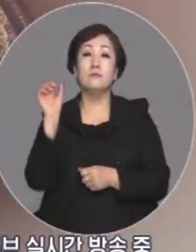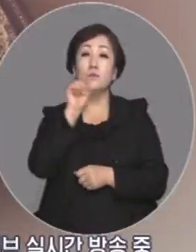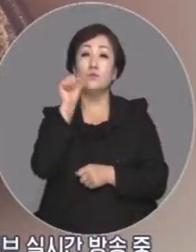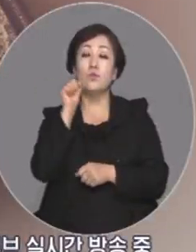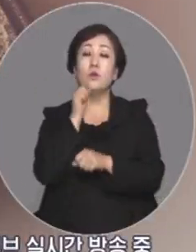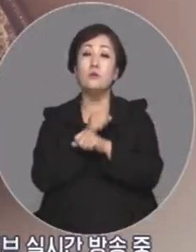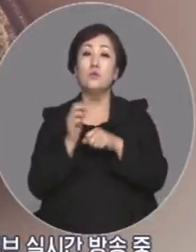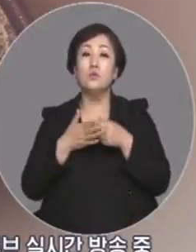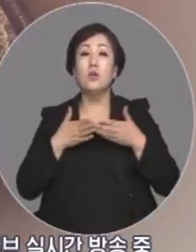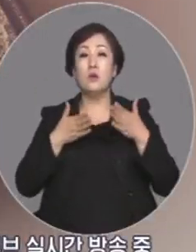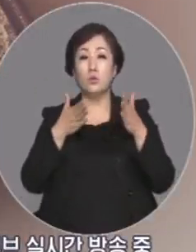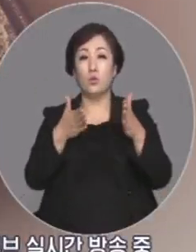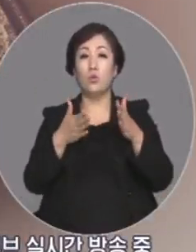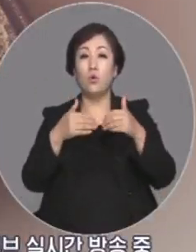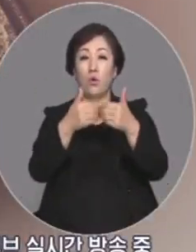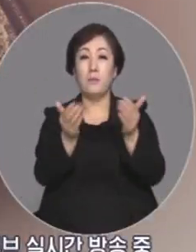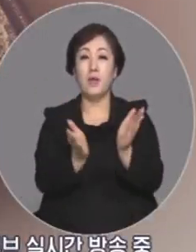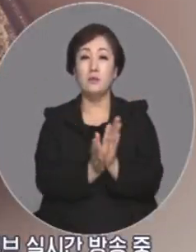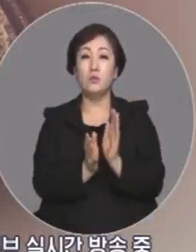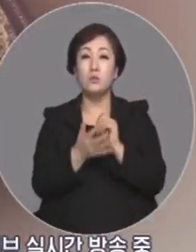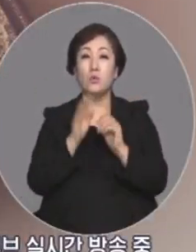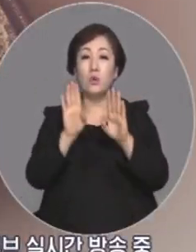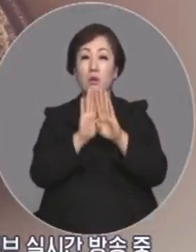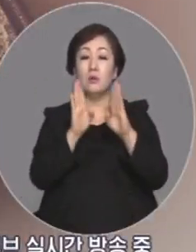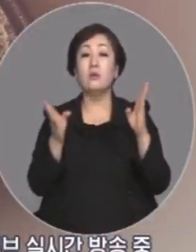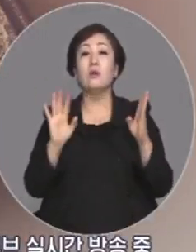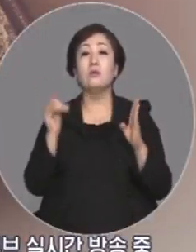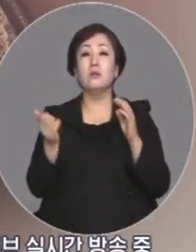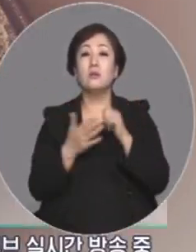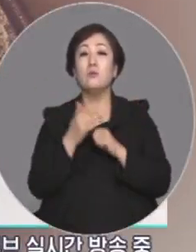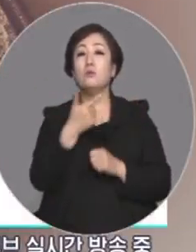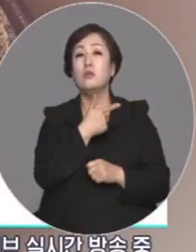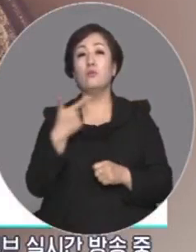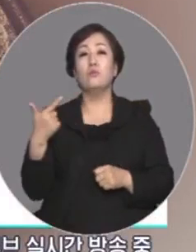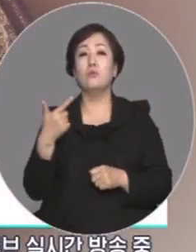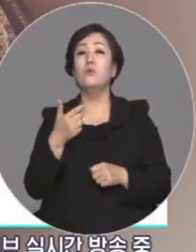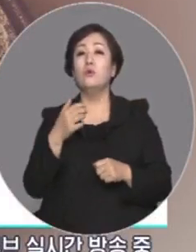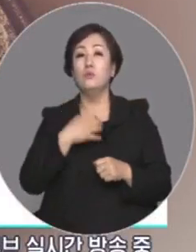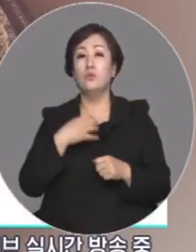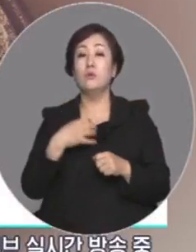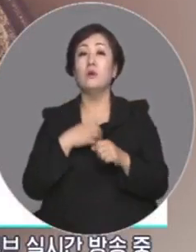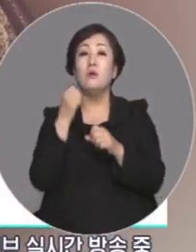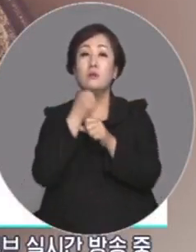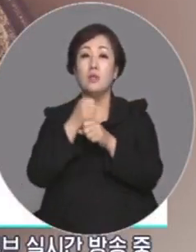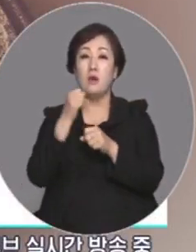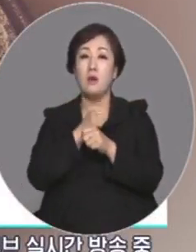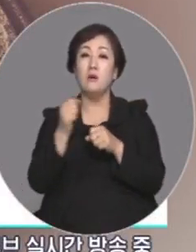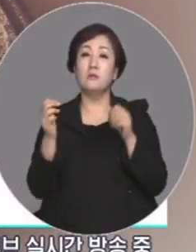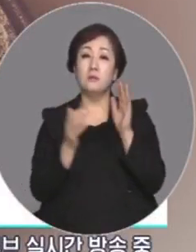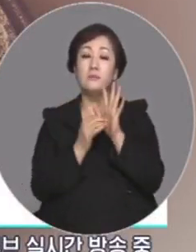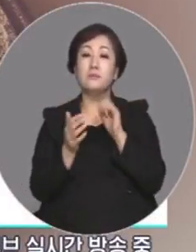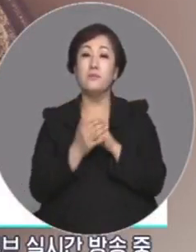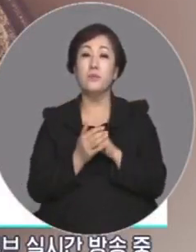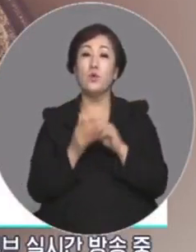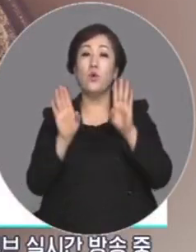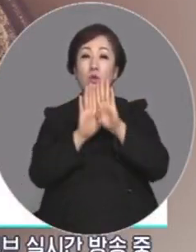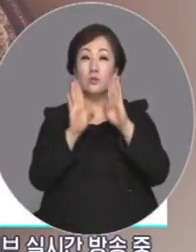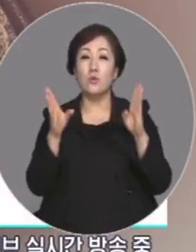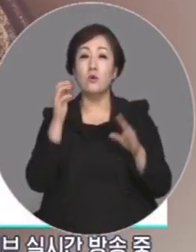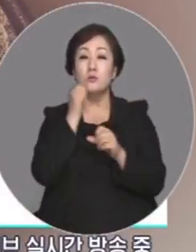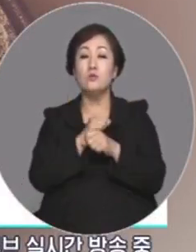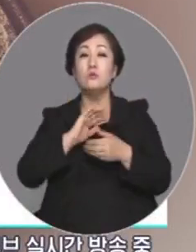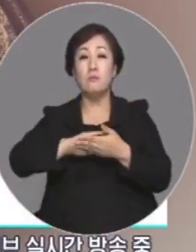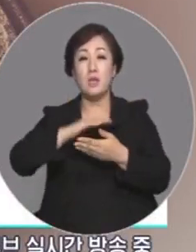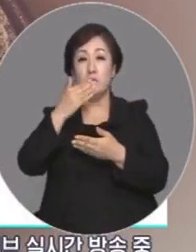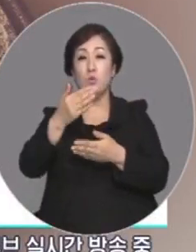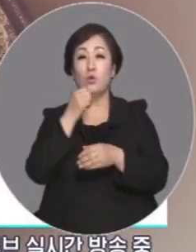운전을 하는데 도로에 있는 맨홀이 열려 있다면 얼마나 놀라고 당황스러울까요? 그런데 뚜껑이 열린 맨홀 때문에